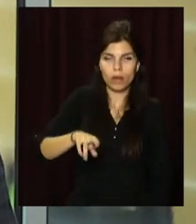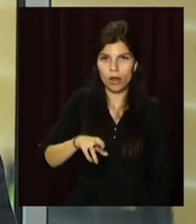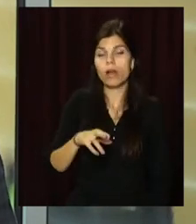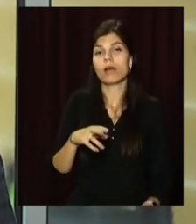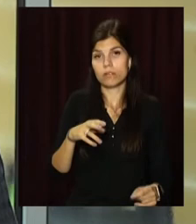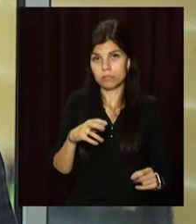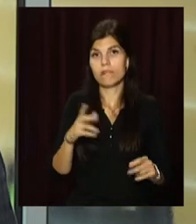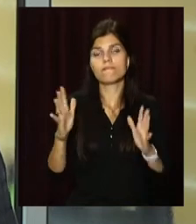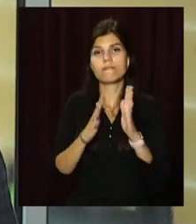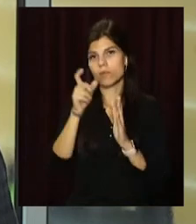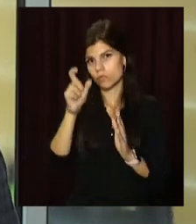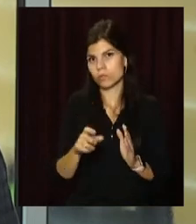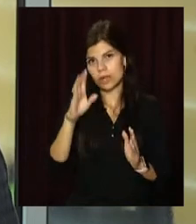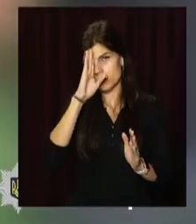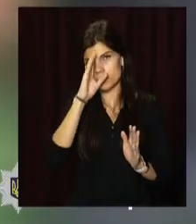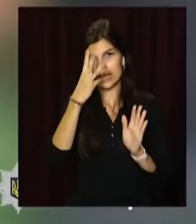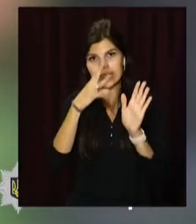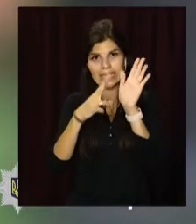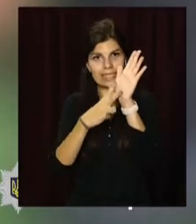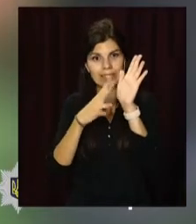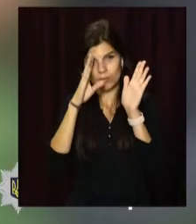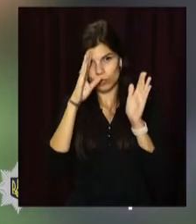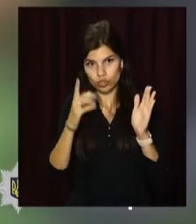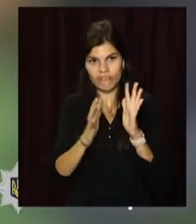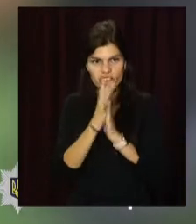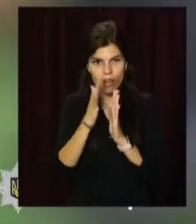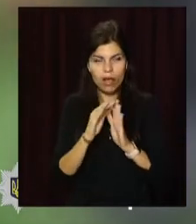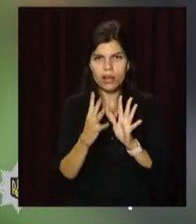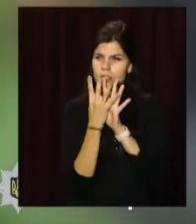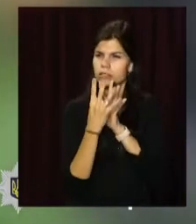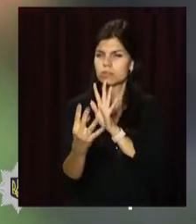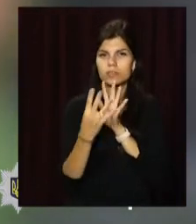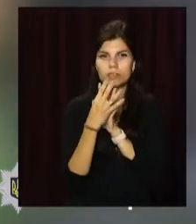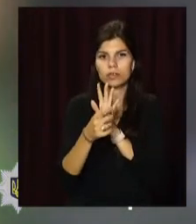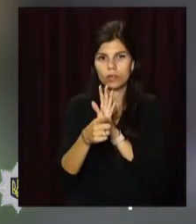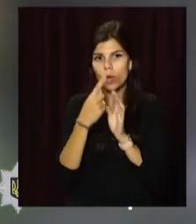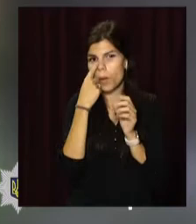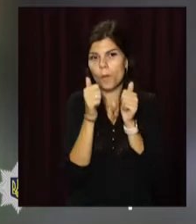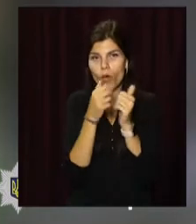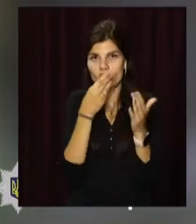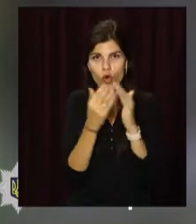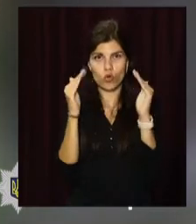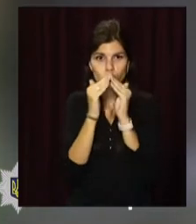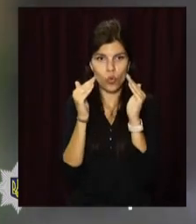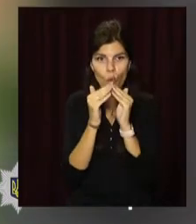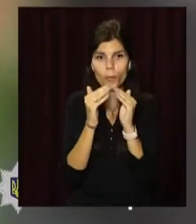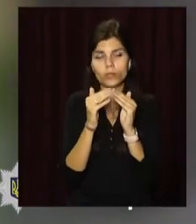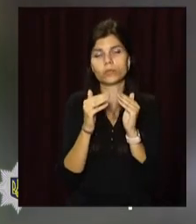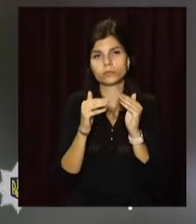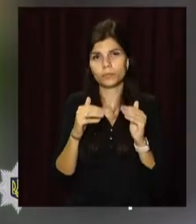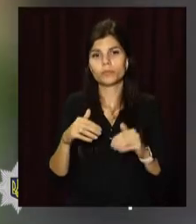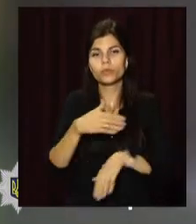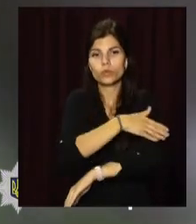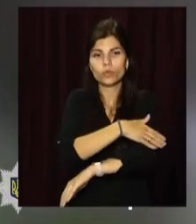рослин вирощував 37-річний місцевий житель. Грядки він розбив поблизу свого будинку на одній із вулиць металургійного